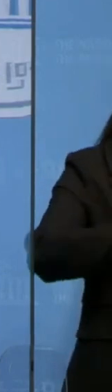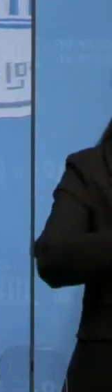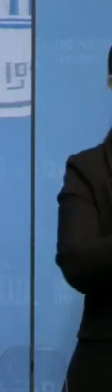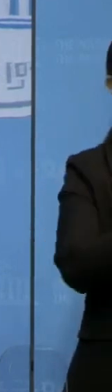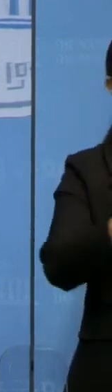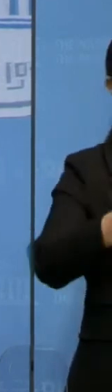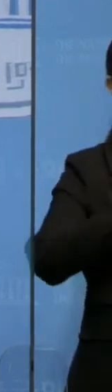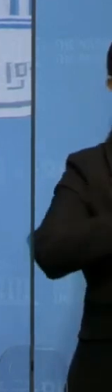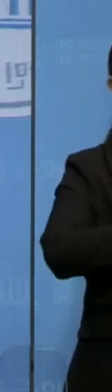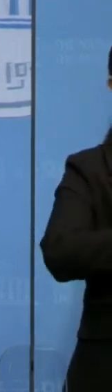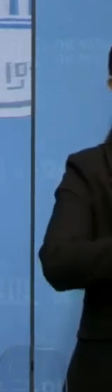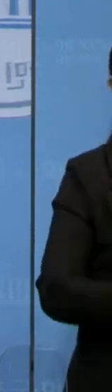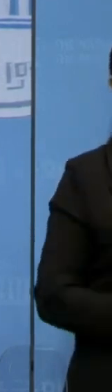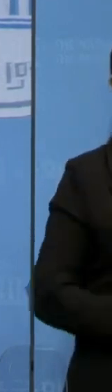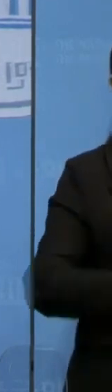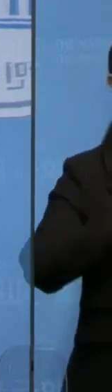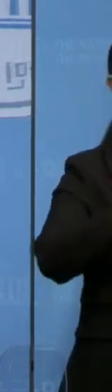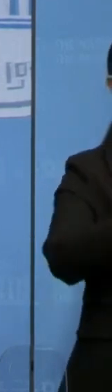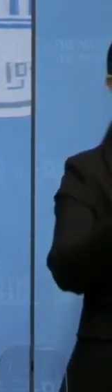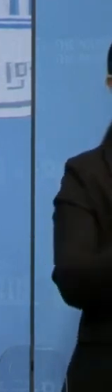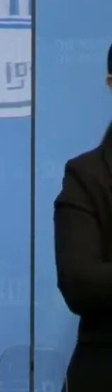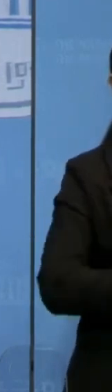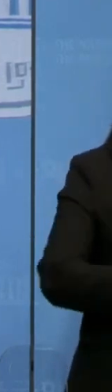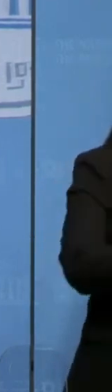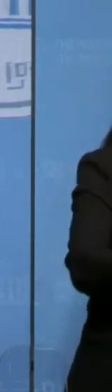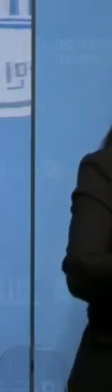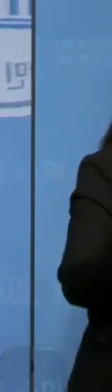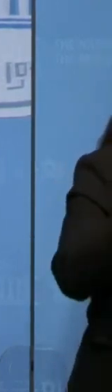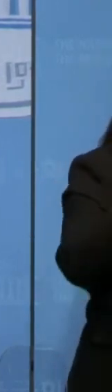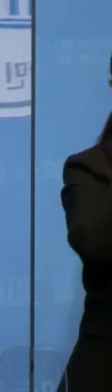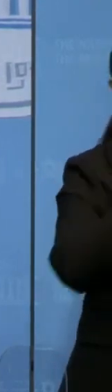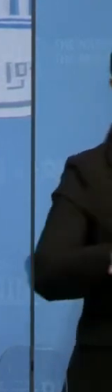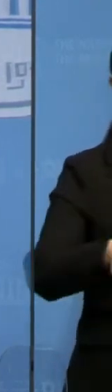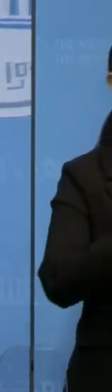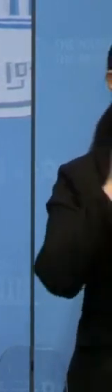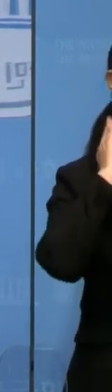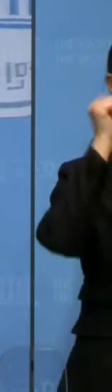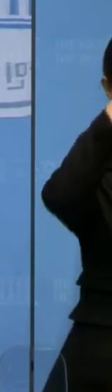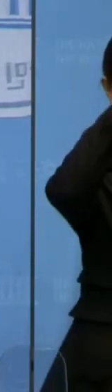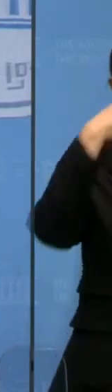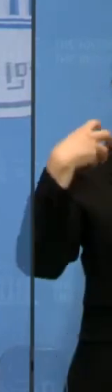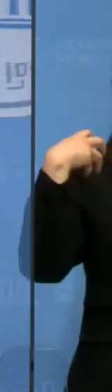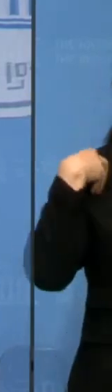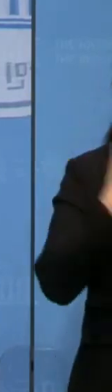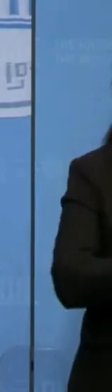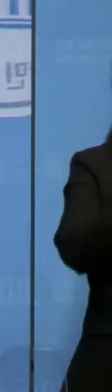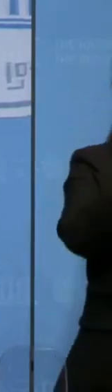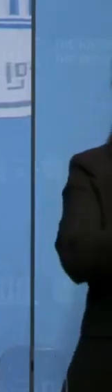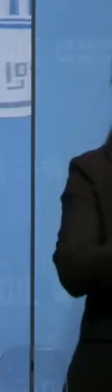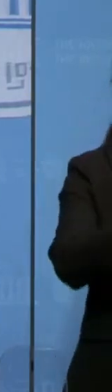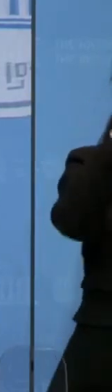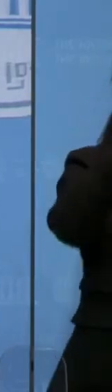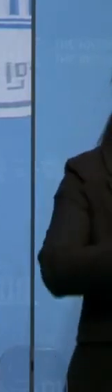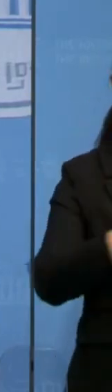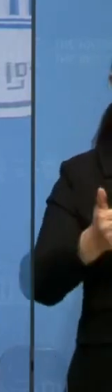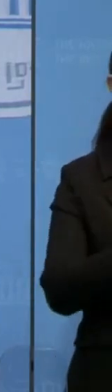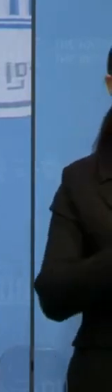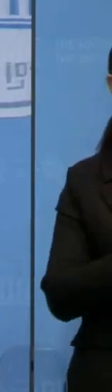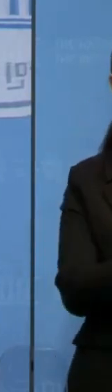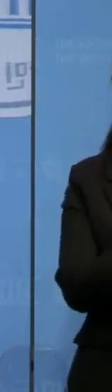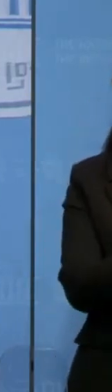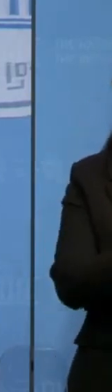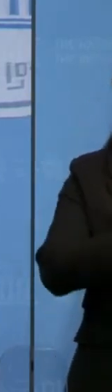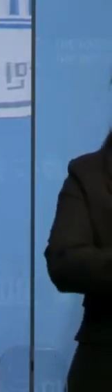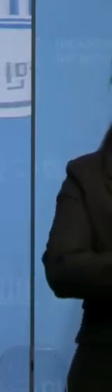역할을 강화해 문재인 정부 성공을 끝까지 책임지겠습니다 그러나 위기